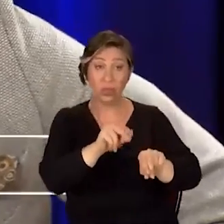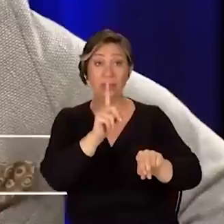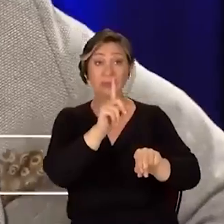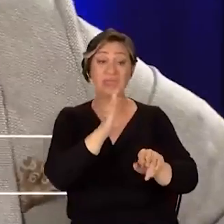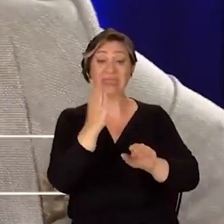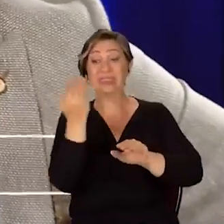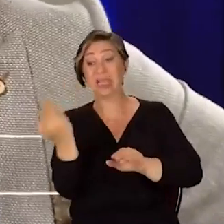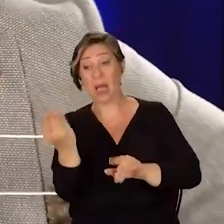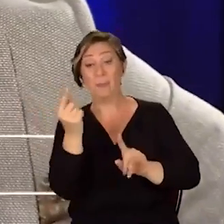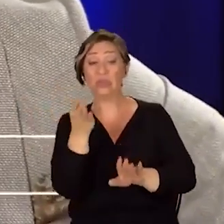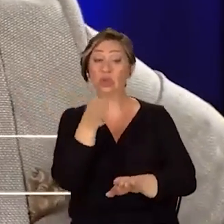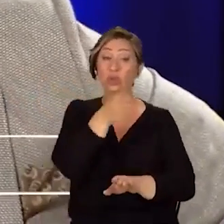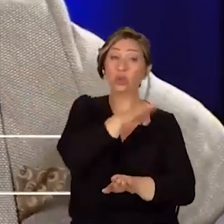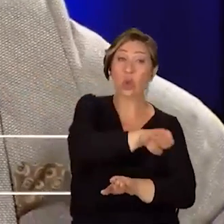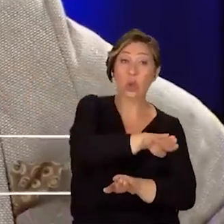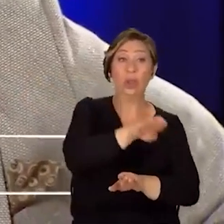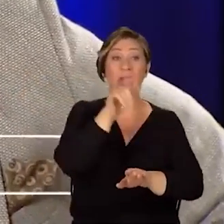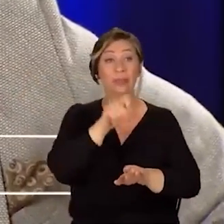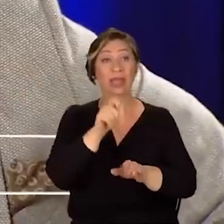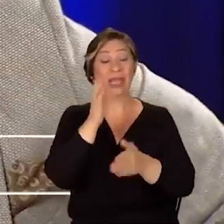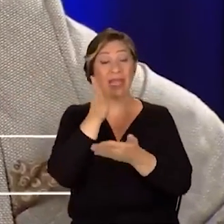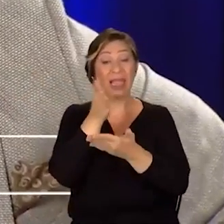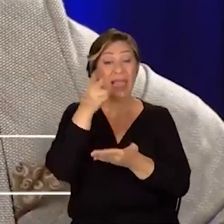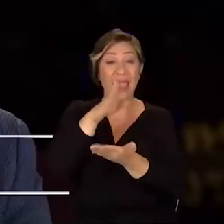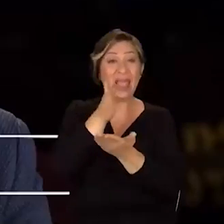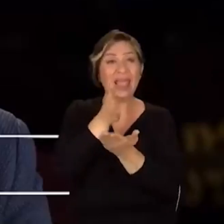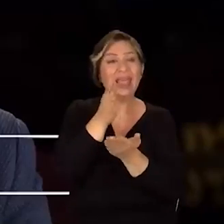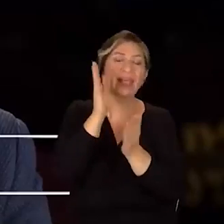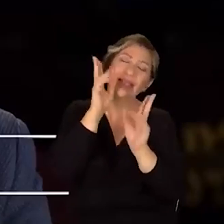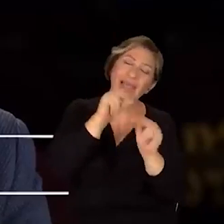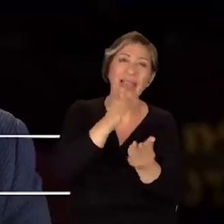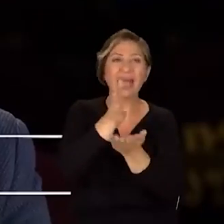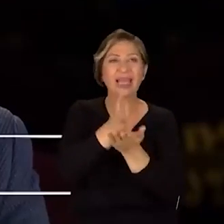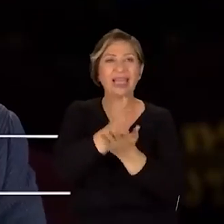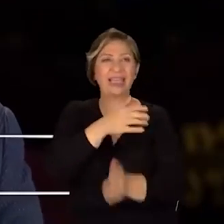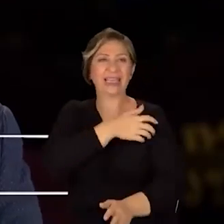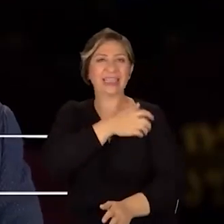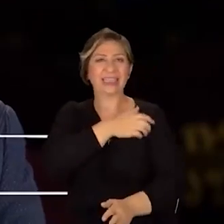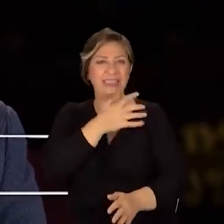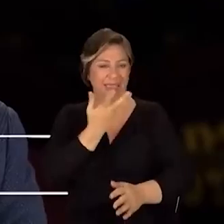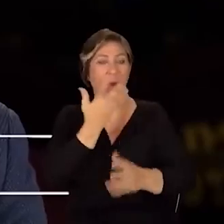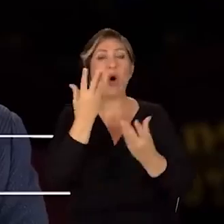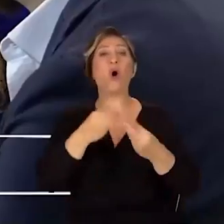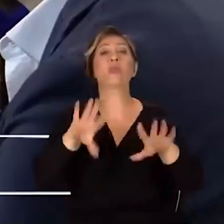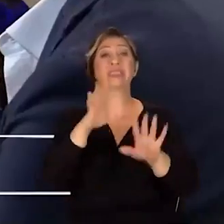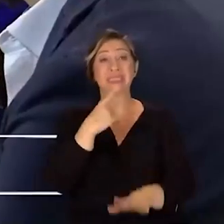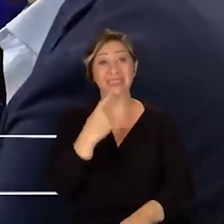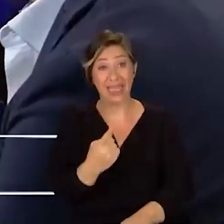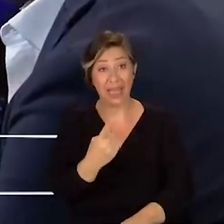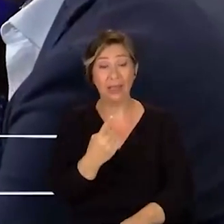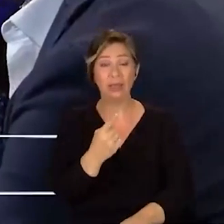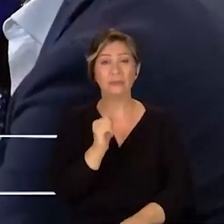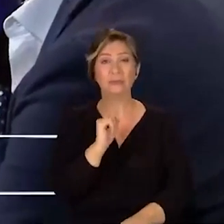çevirdik, bir sollarına çevirdik. Yani tabii yatak yarasından bahsetmez. Bası yani, yarası olmasın. Bası yarası olmasın diye. Bir